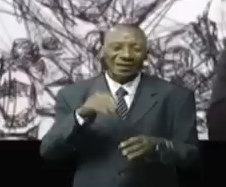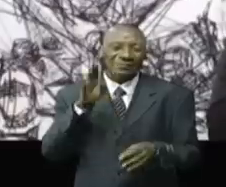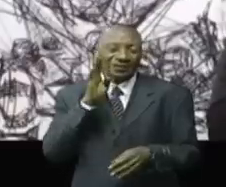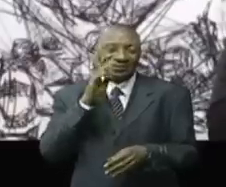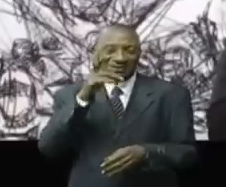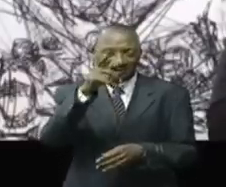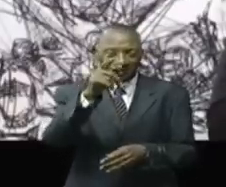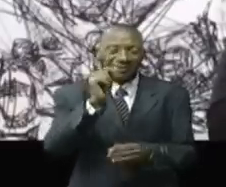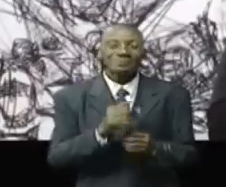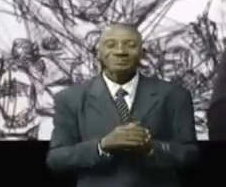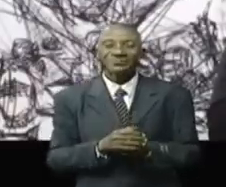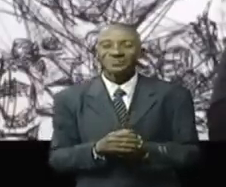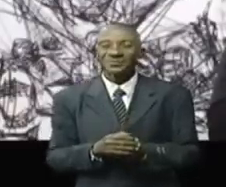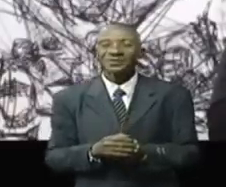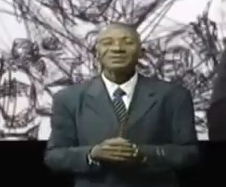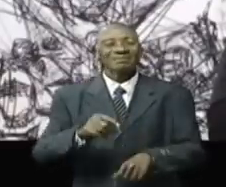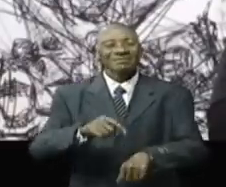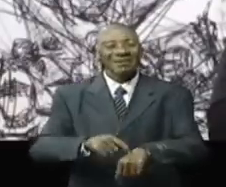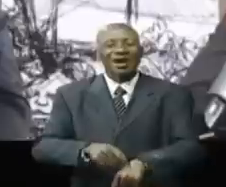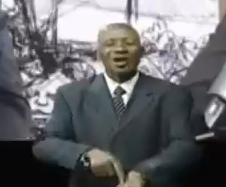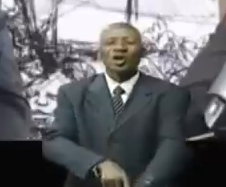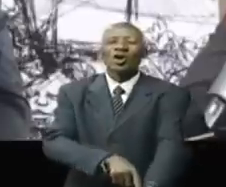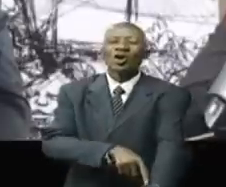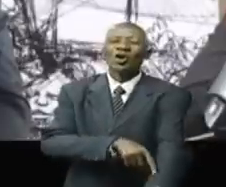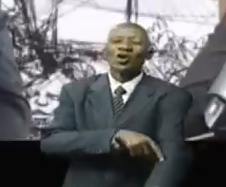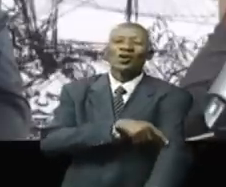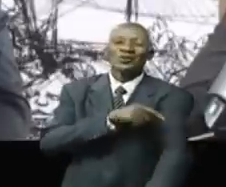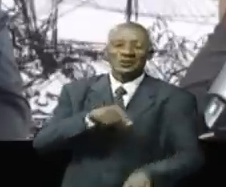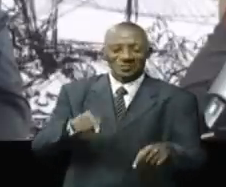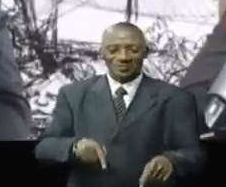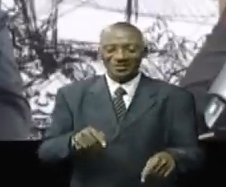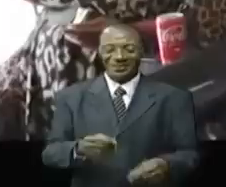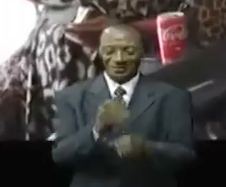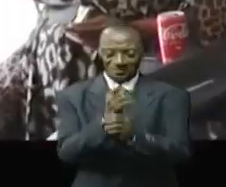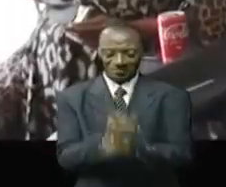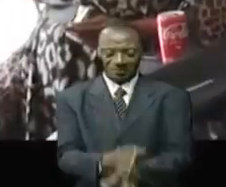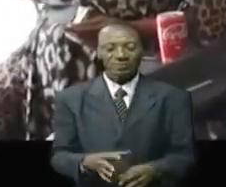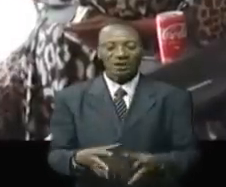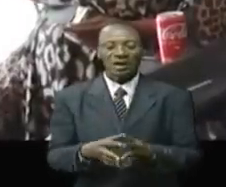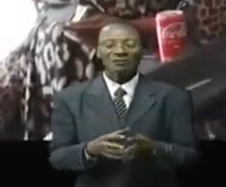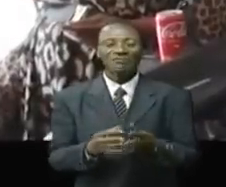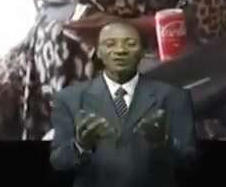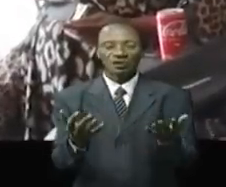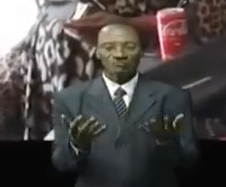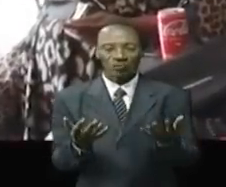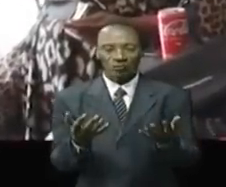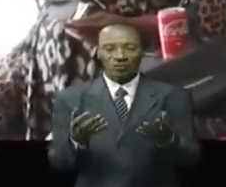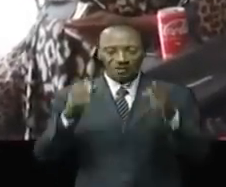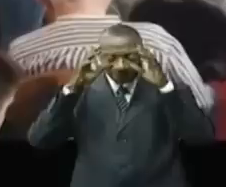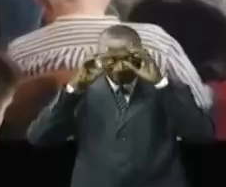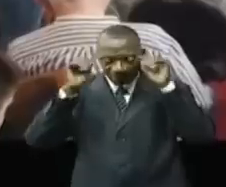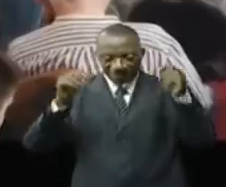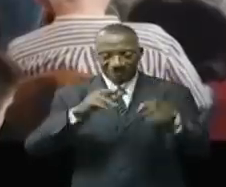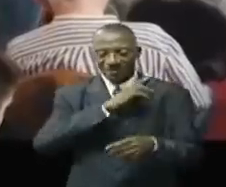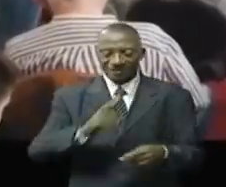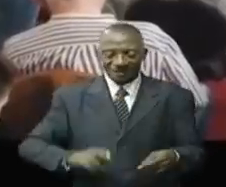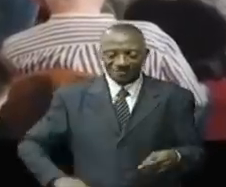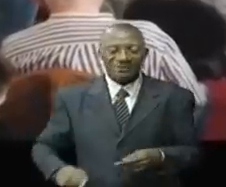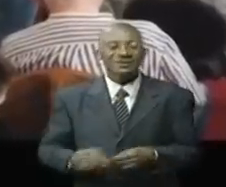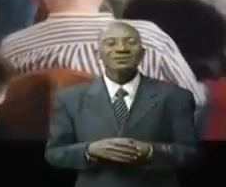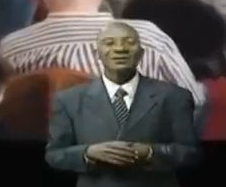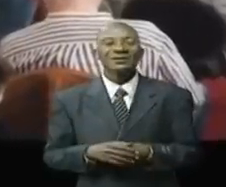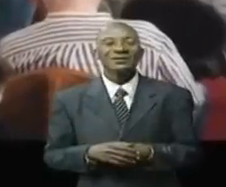un vœu de longue date qui se concrétise grâce à une volonté exprimée par le président de la République, Félix-Antoine